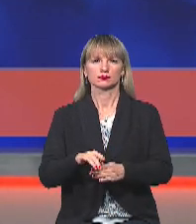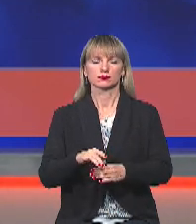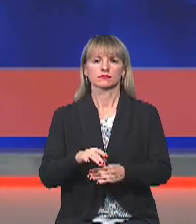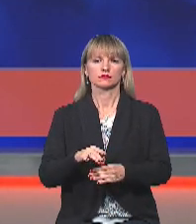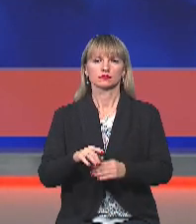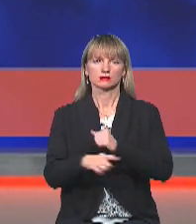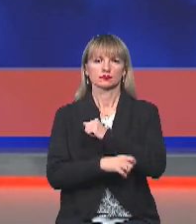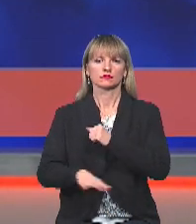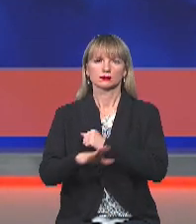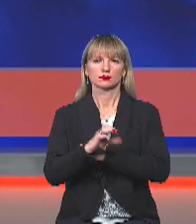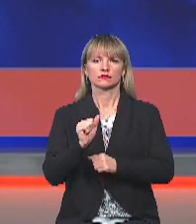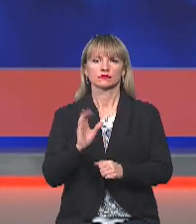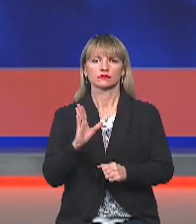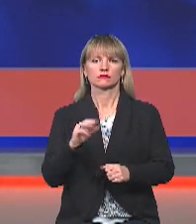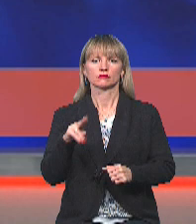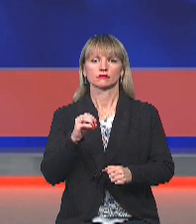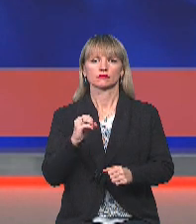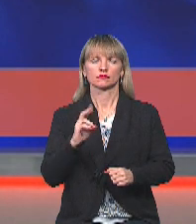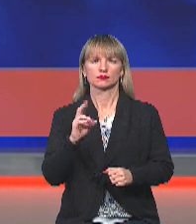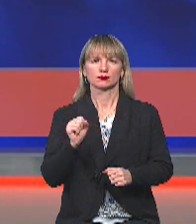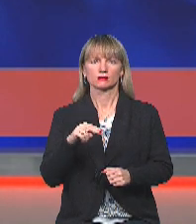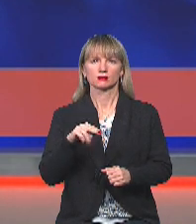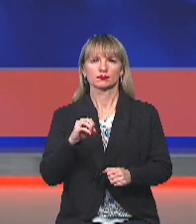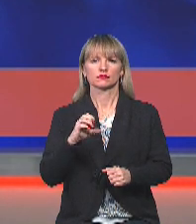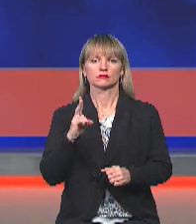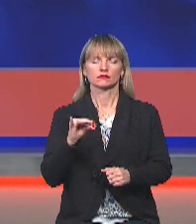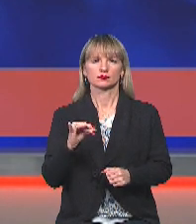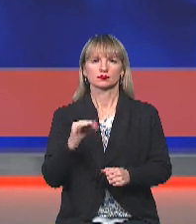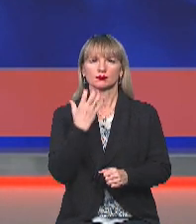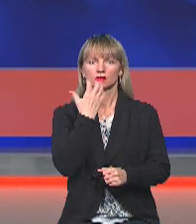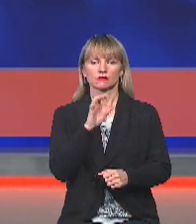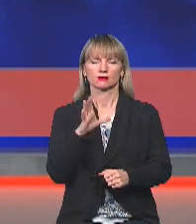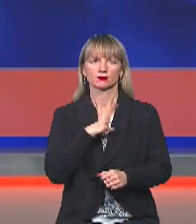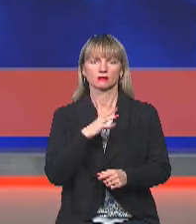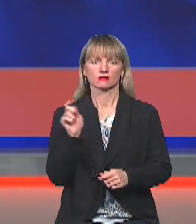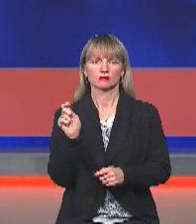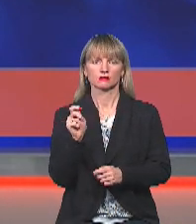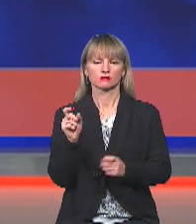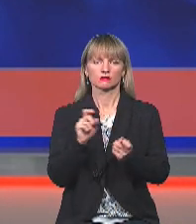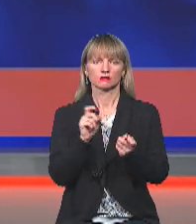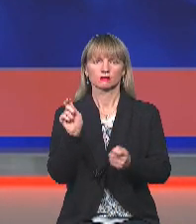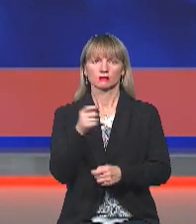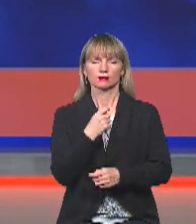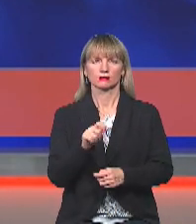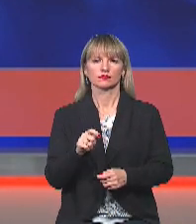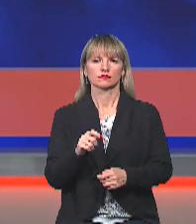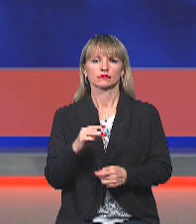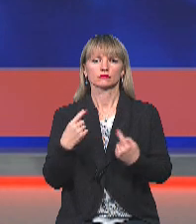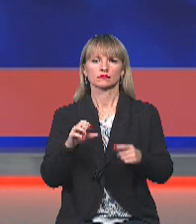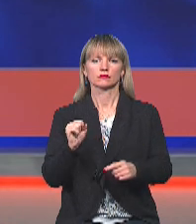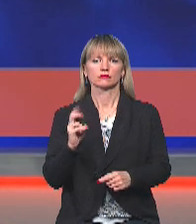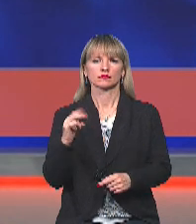Авдіївка, Пєски, ось сам цей район, найзапекліші бої. А інший, Антон,